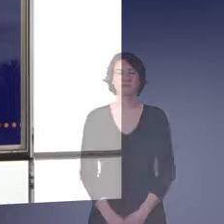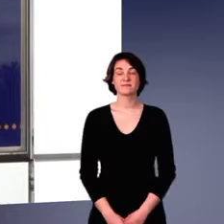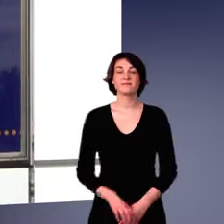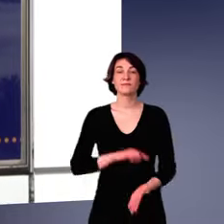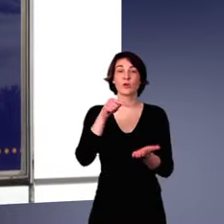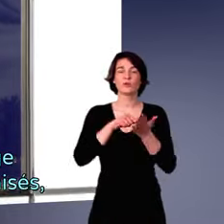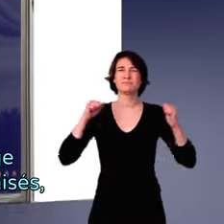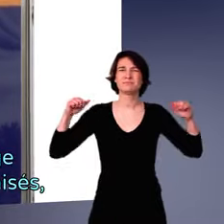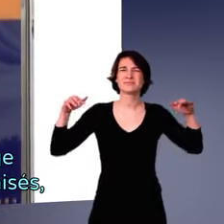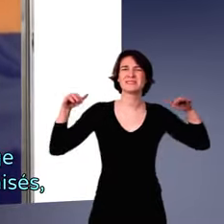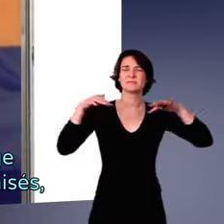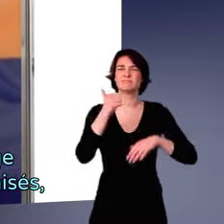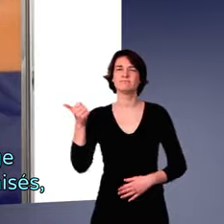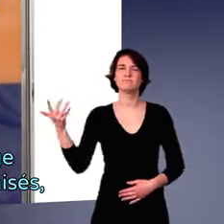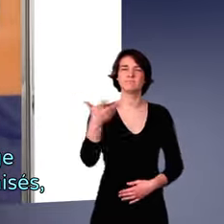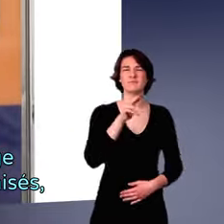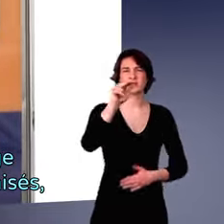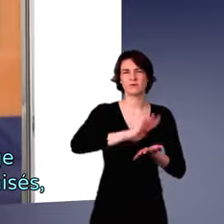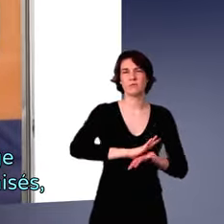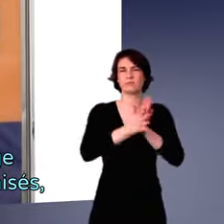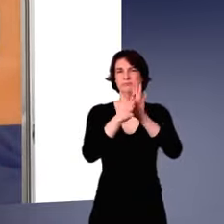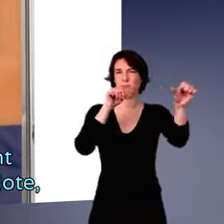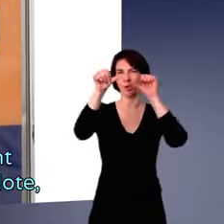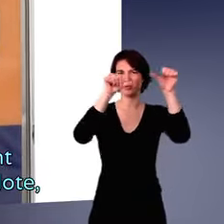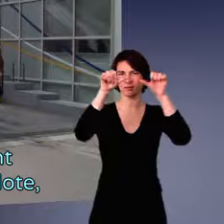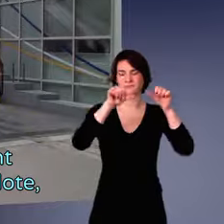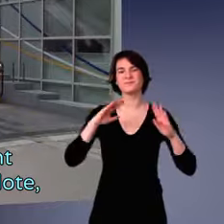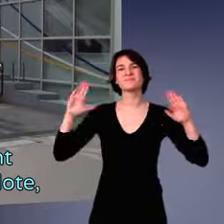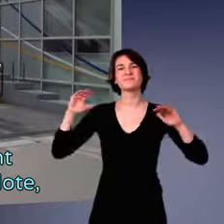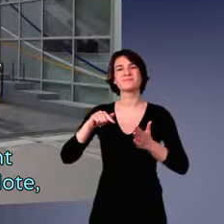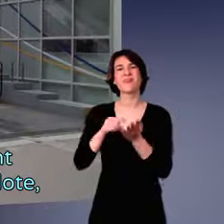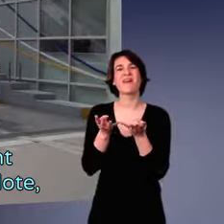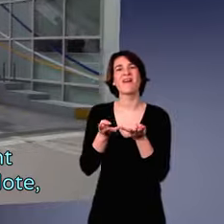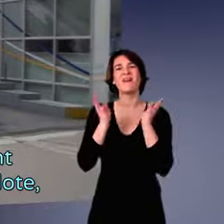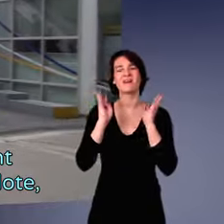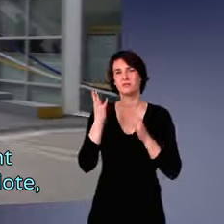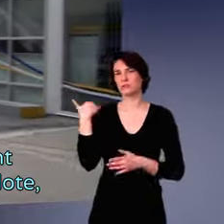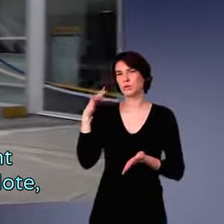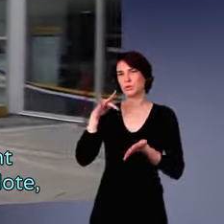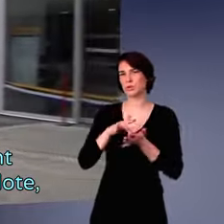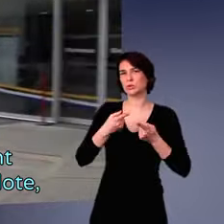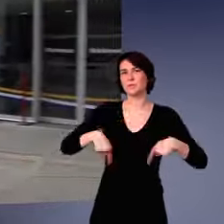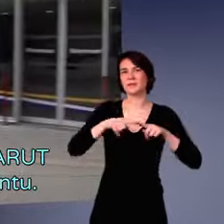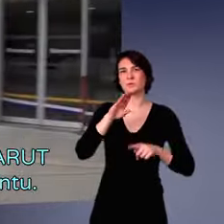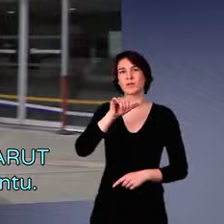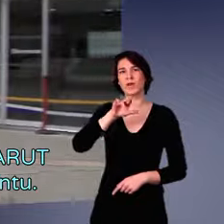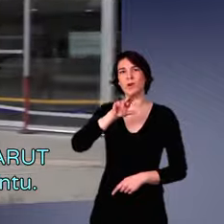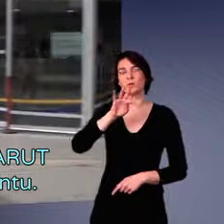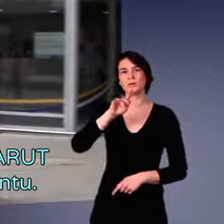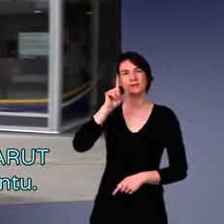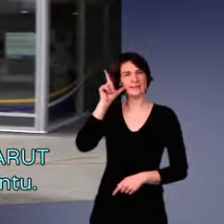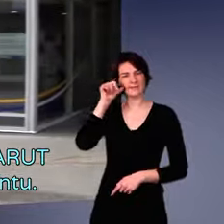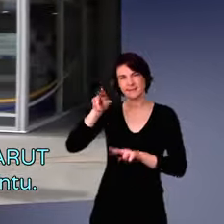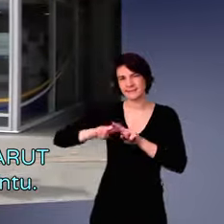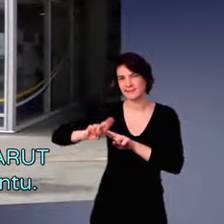jeanarc tous les pôles d'échange vont d'ailleurs être modernisés la station Aren servant de lieu d'aménagement pilote sur lequel le